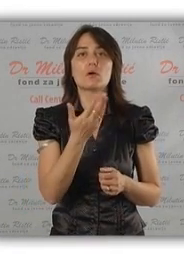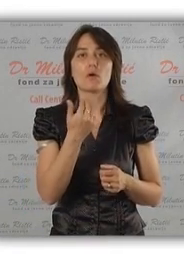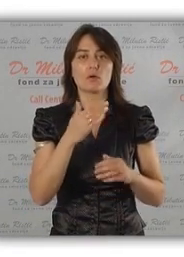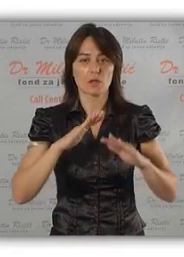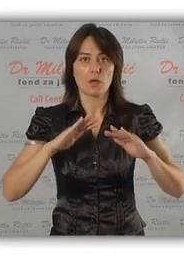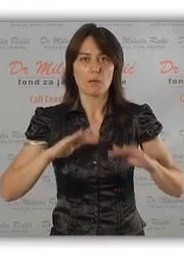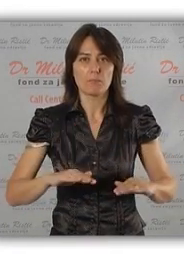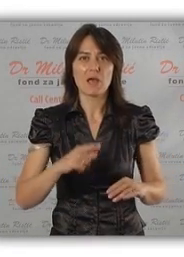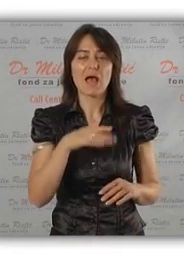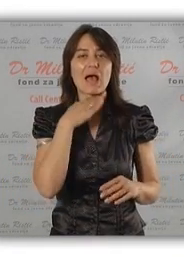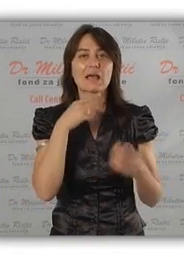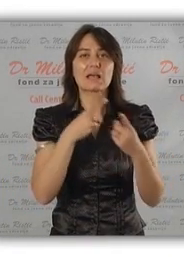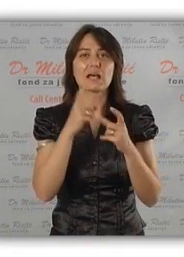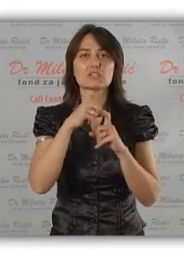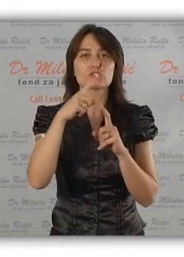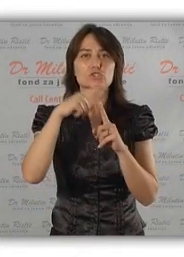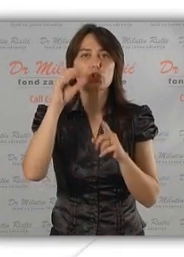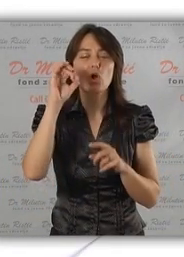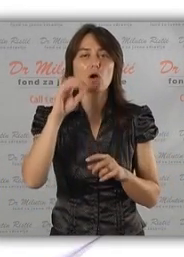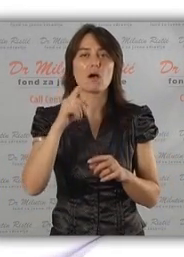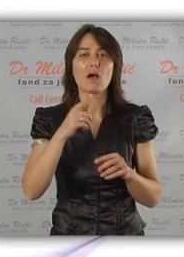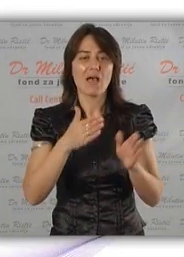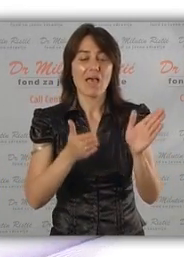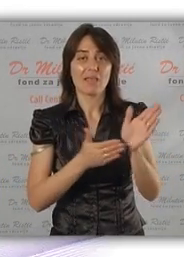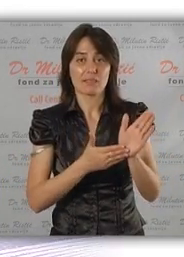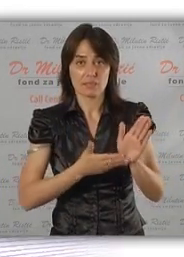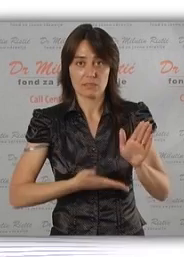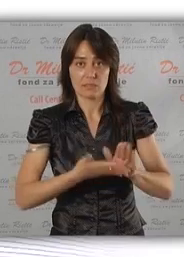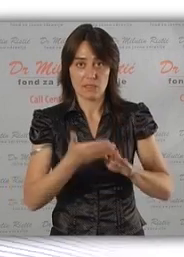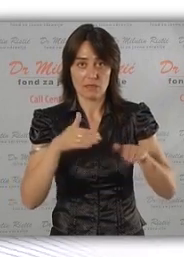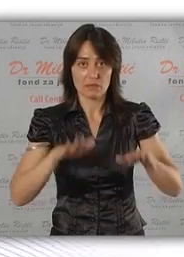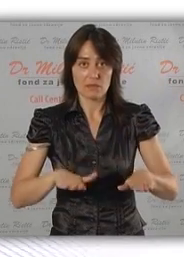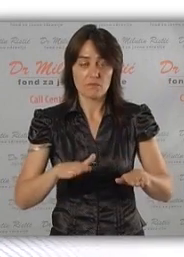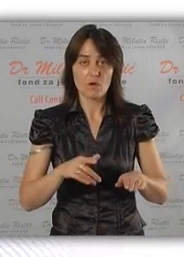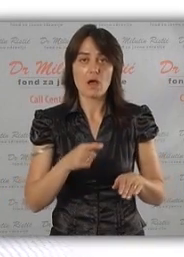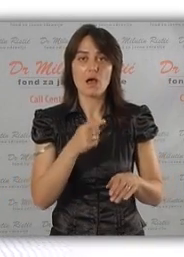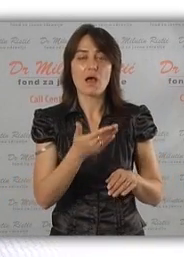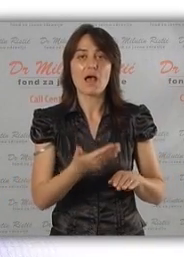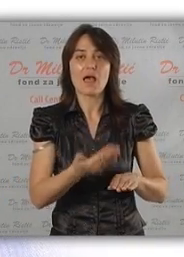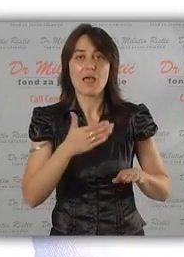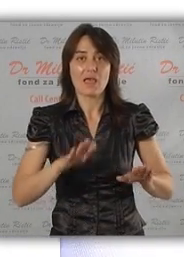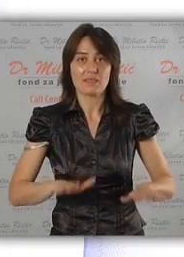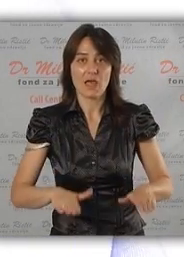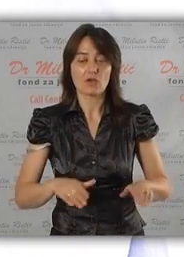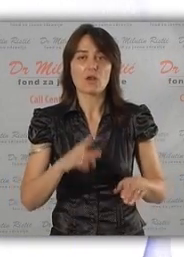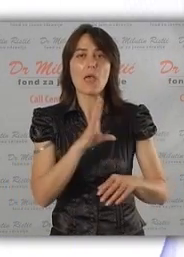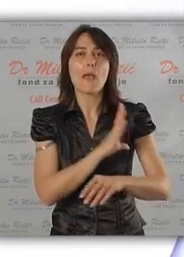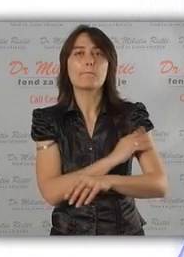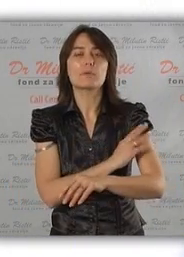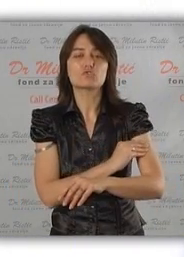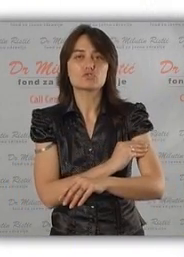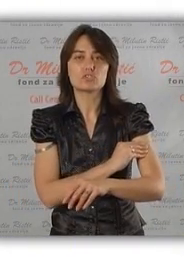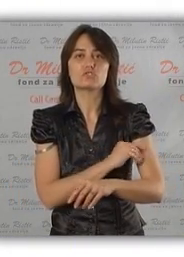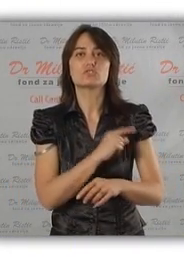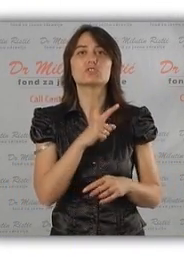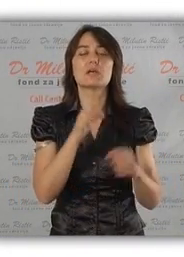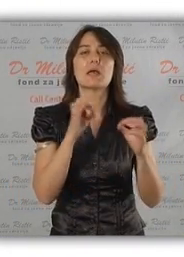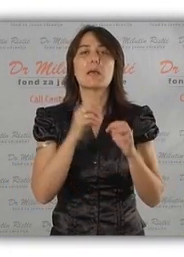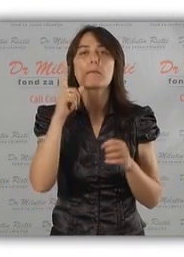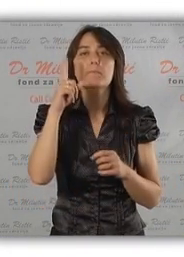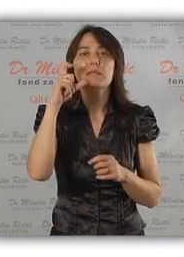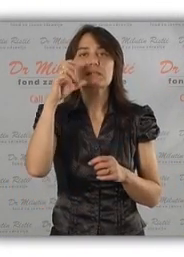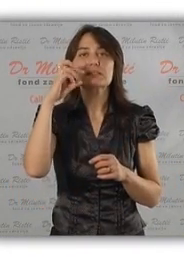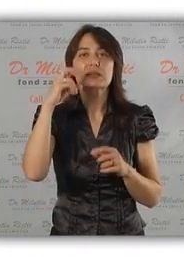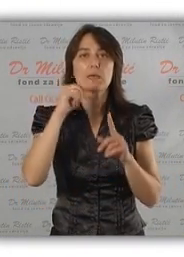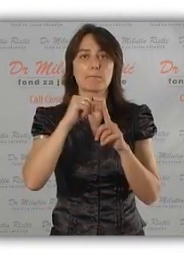rupturom su u potkolenici musculus gastrocnemius, zatim ahilova tetiva, u predelu nadkolenice, to je